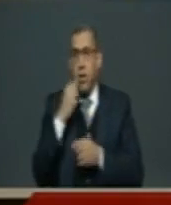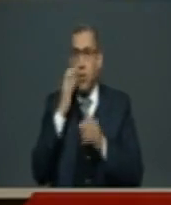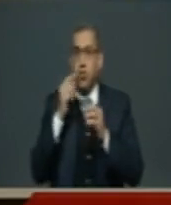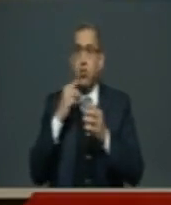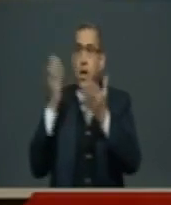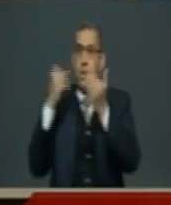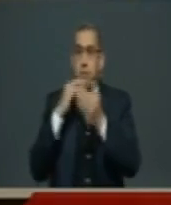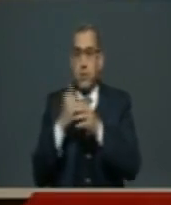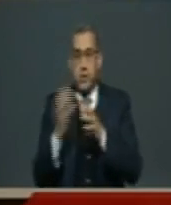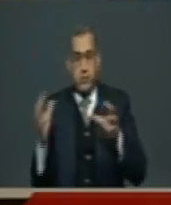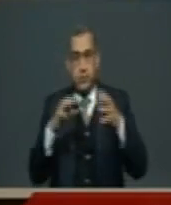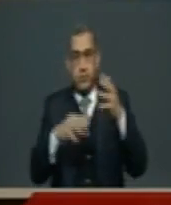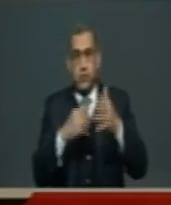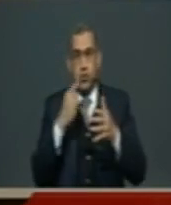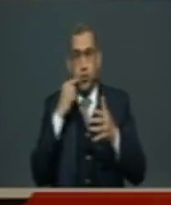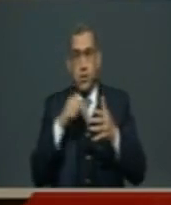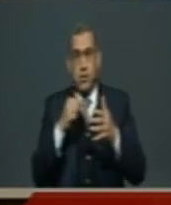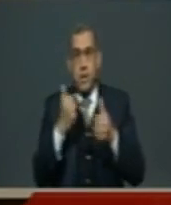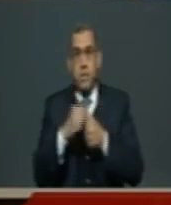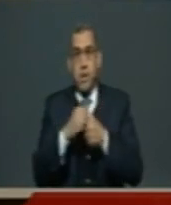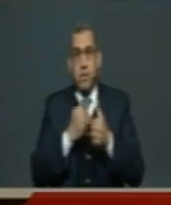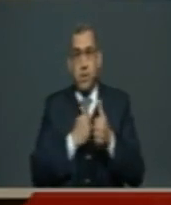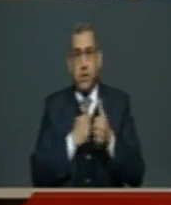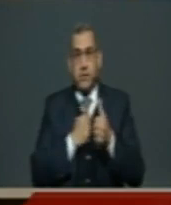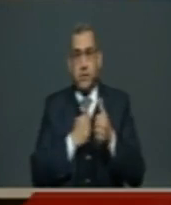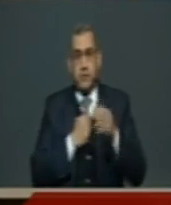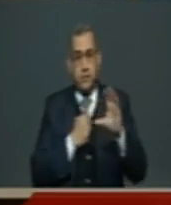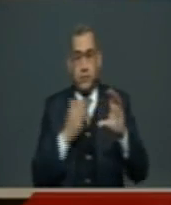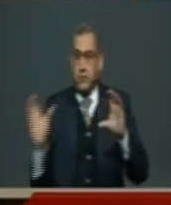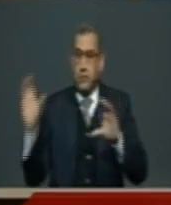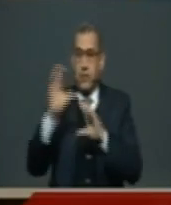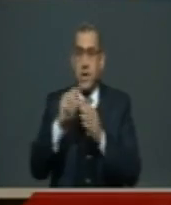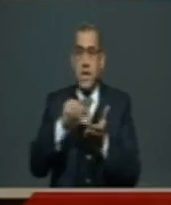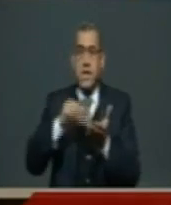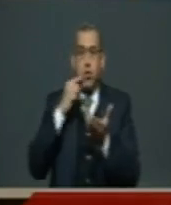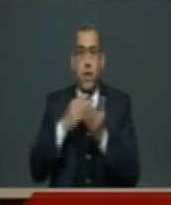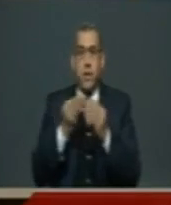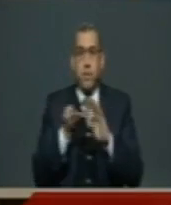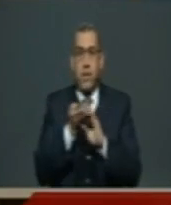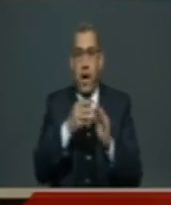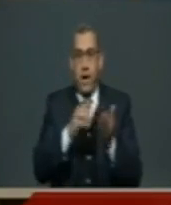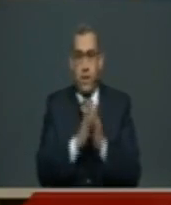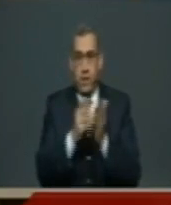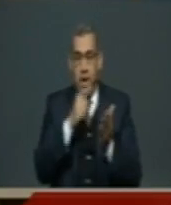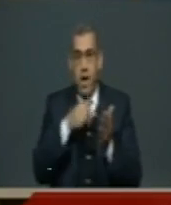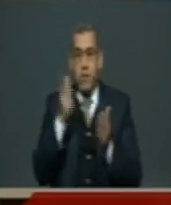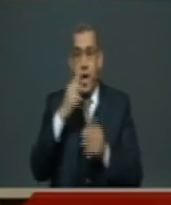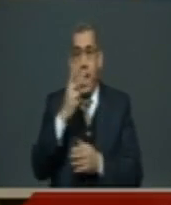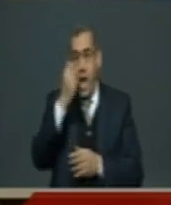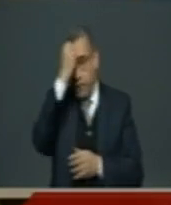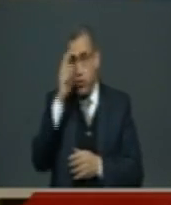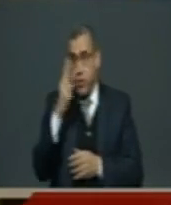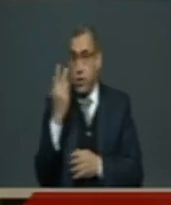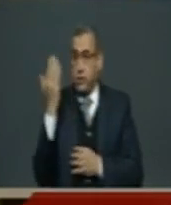نستكمل الاحتياجات في بطاقة التموين، وقبل كده في 2017